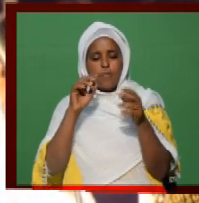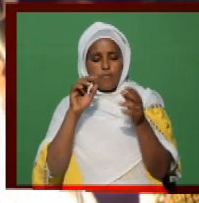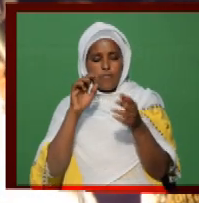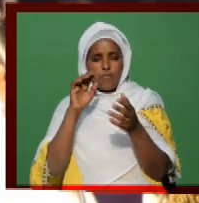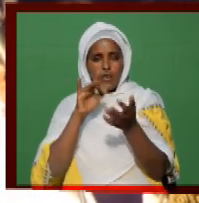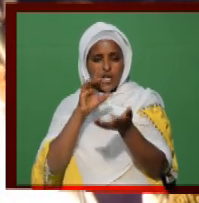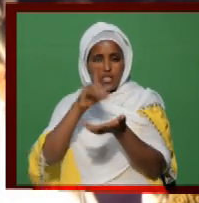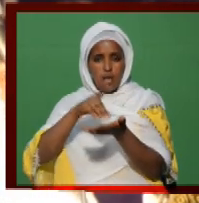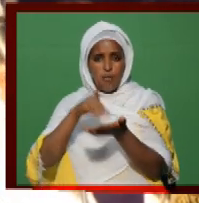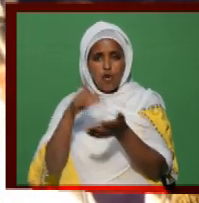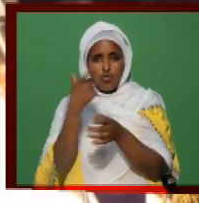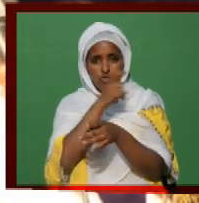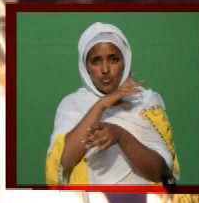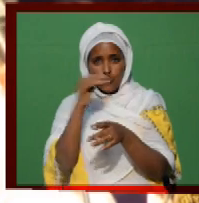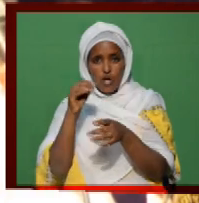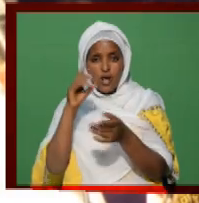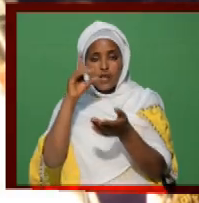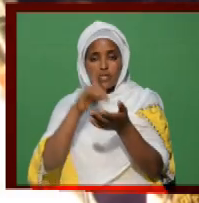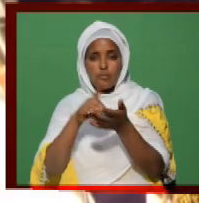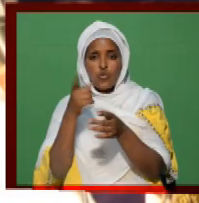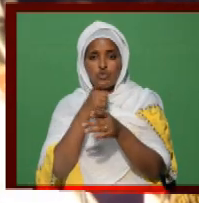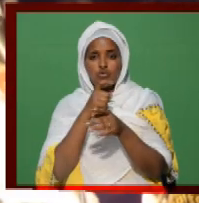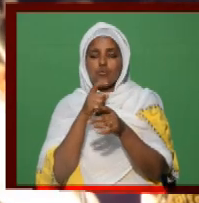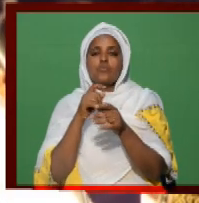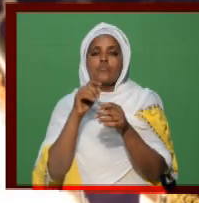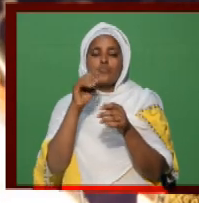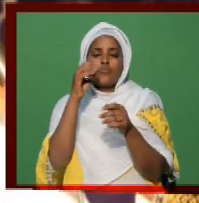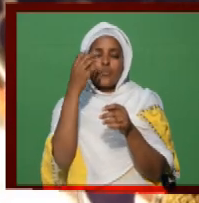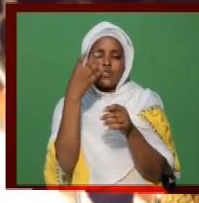አግኝታ ከተማ የሆነችውና የተቆረቆረችው ግን